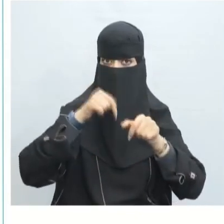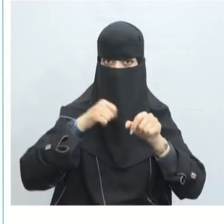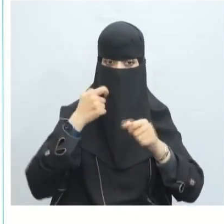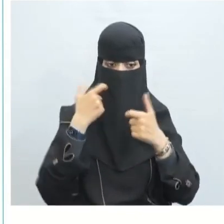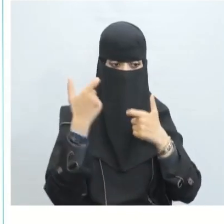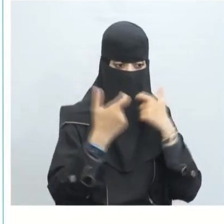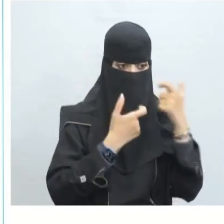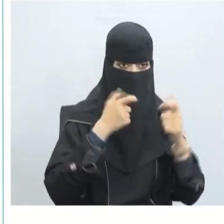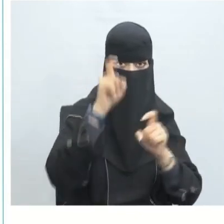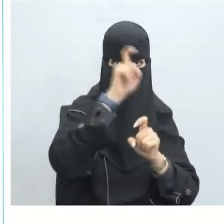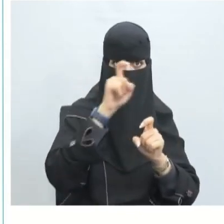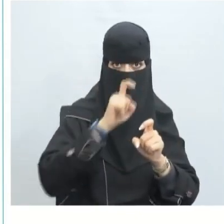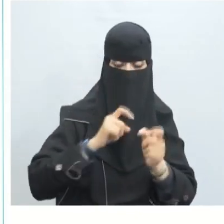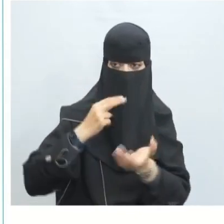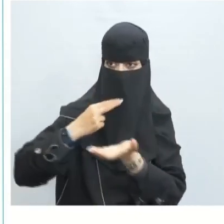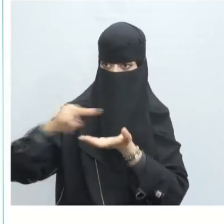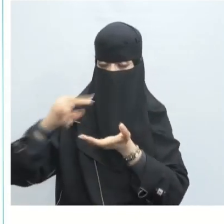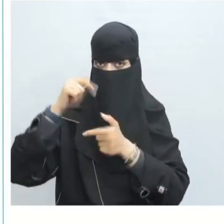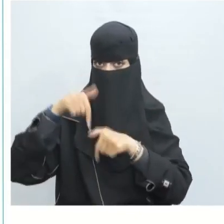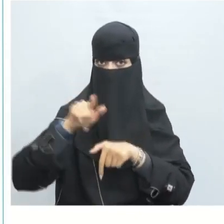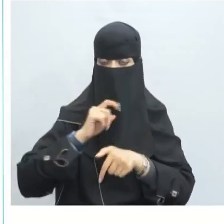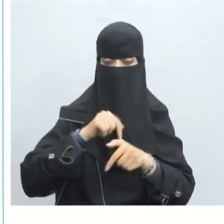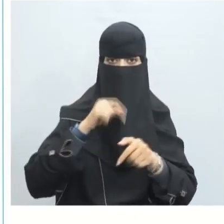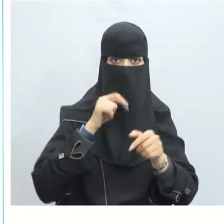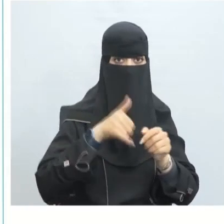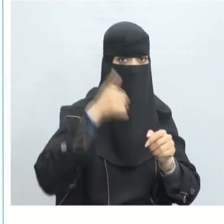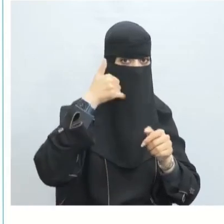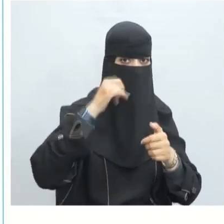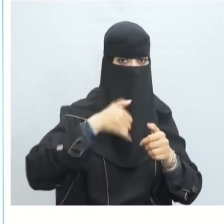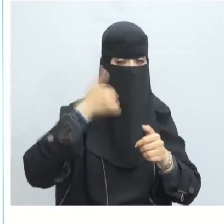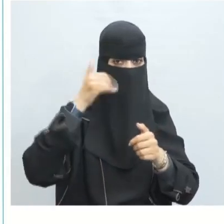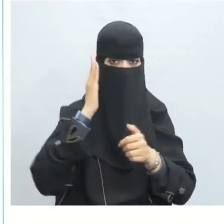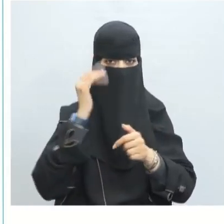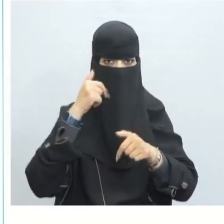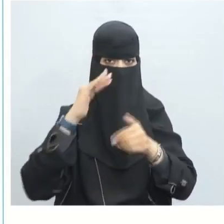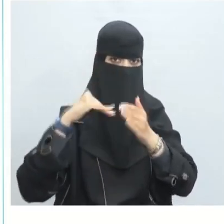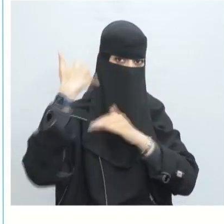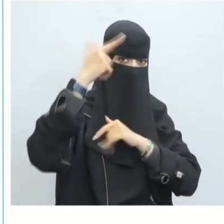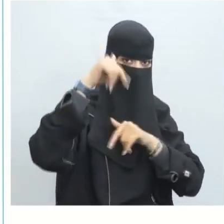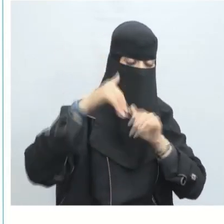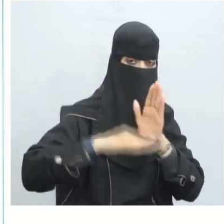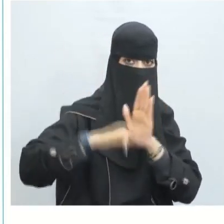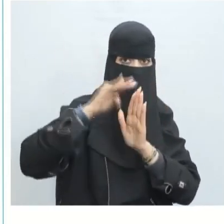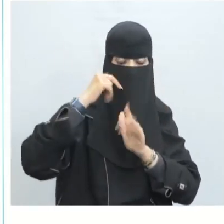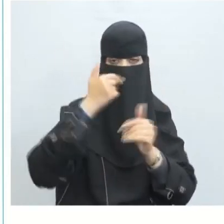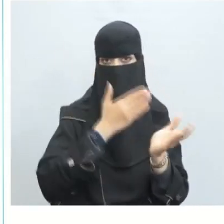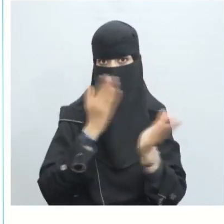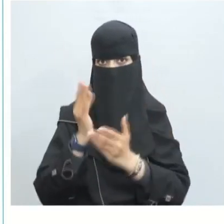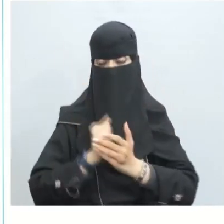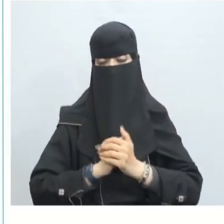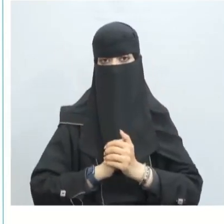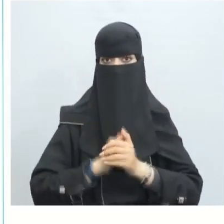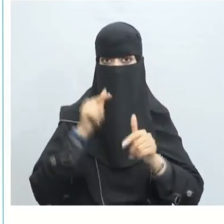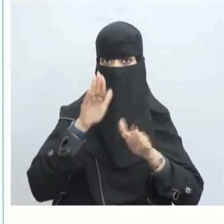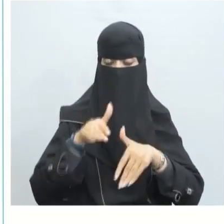استطلاع استبيان ونرسله او نقوم بارساله عبر وسائل التواصل وبالتالي يعطينا تصور عن مستويات الحضور